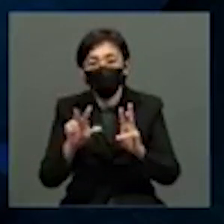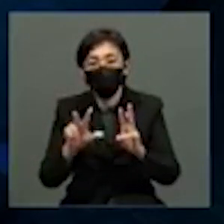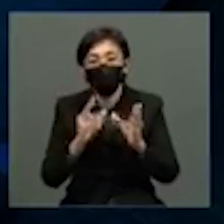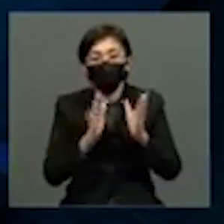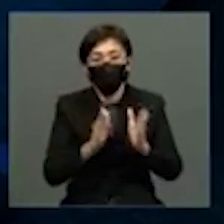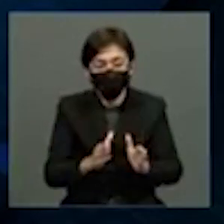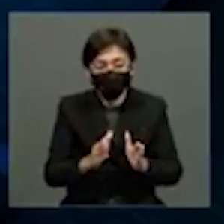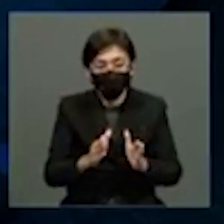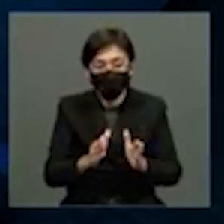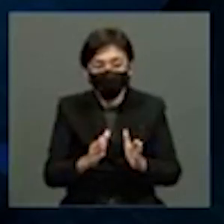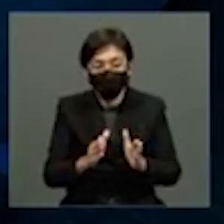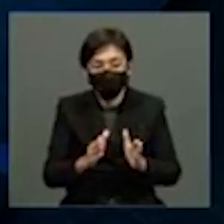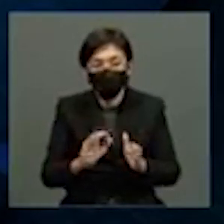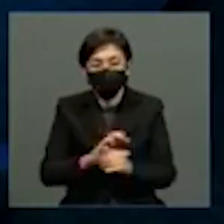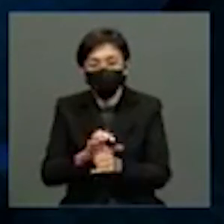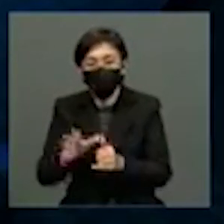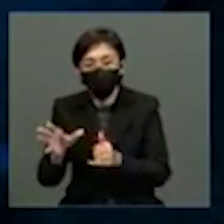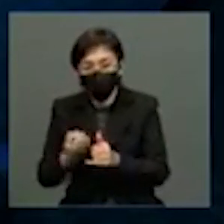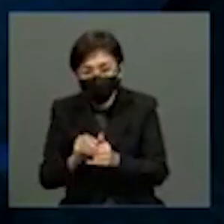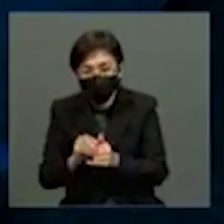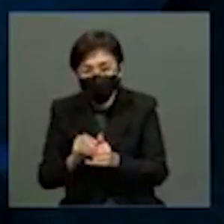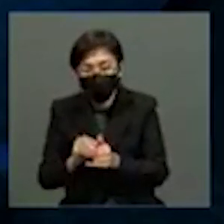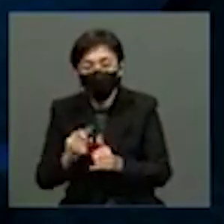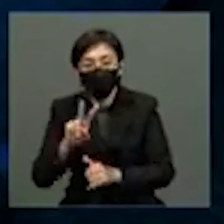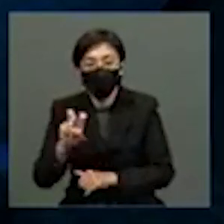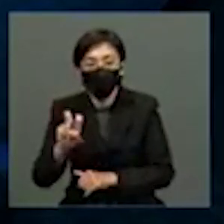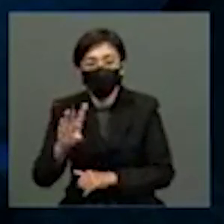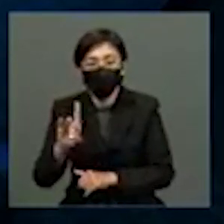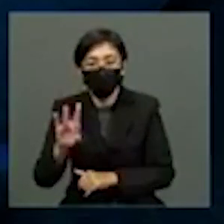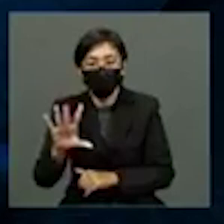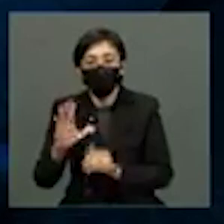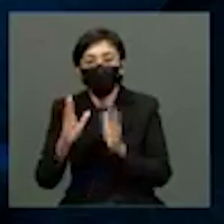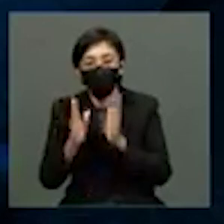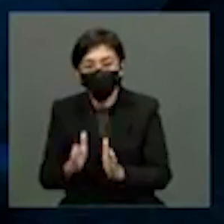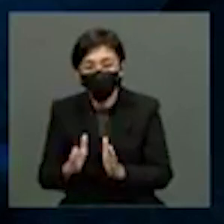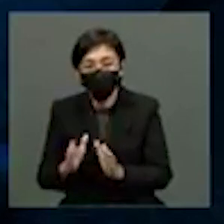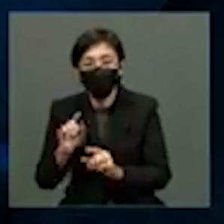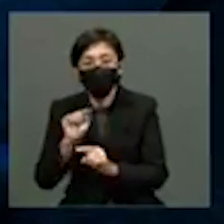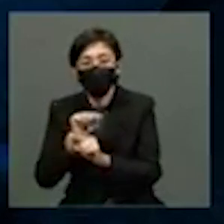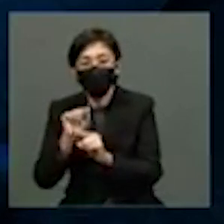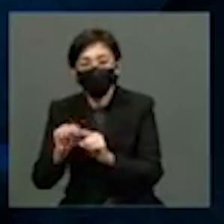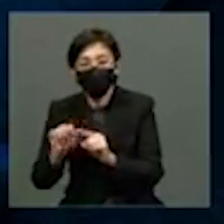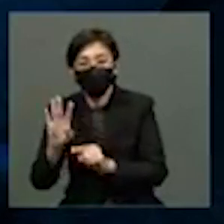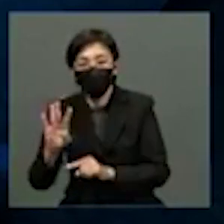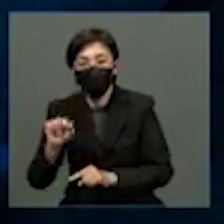6,693 พบคนที่ติดเชื้อ285คิดเป็นรวมเป็น